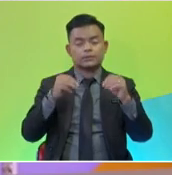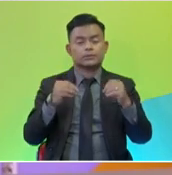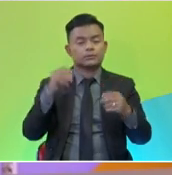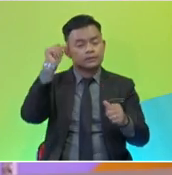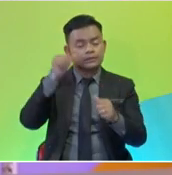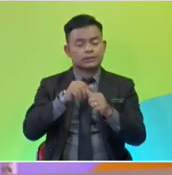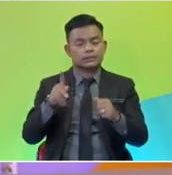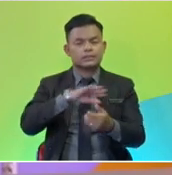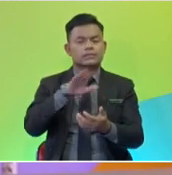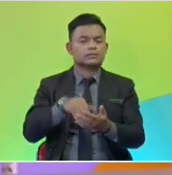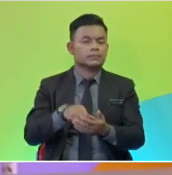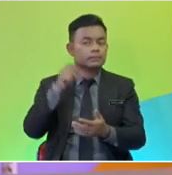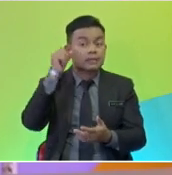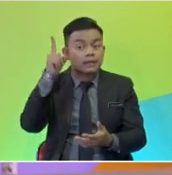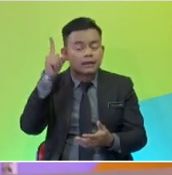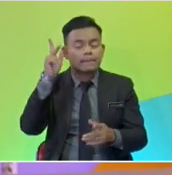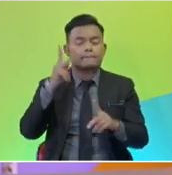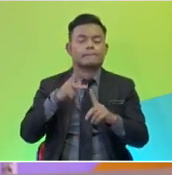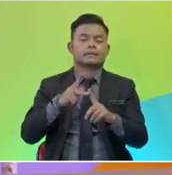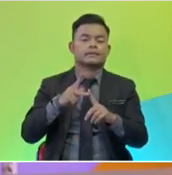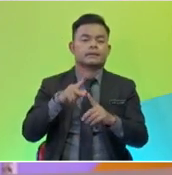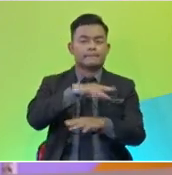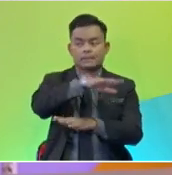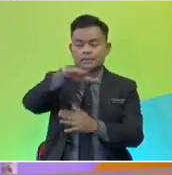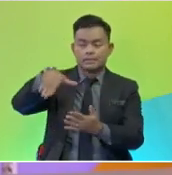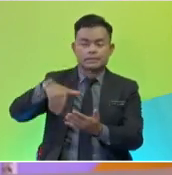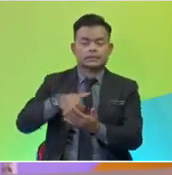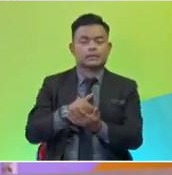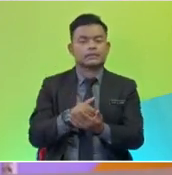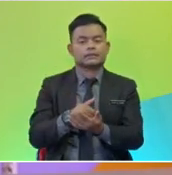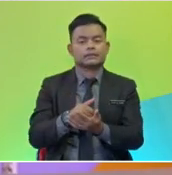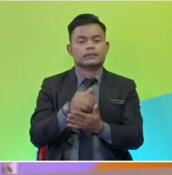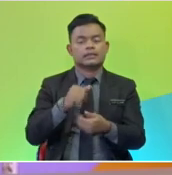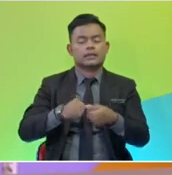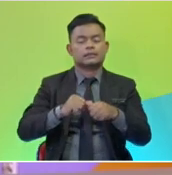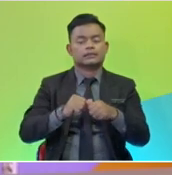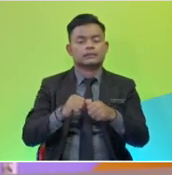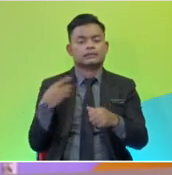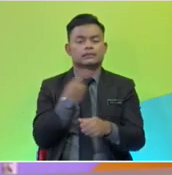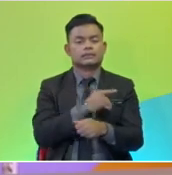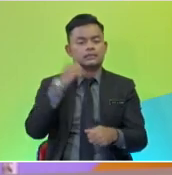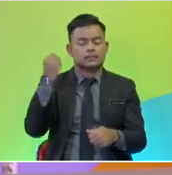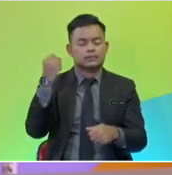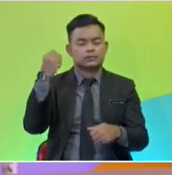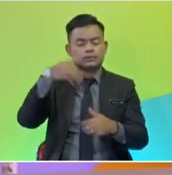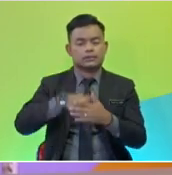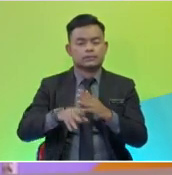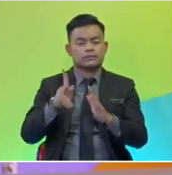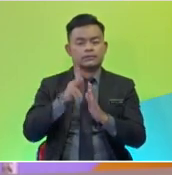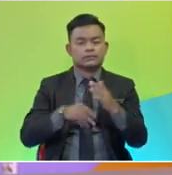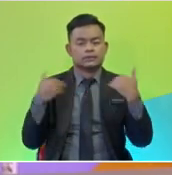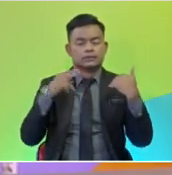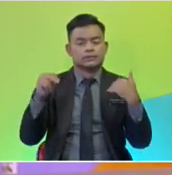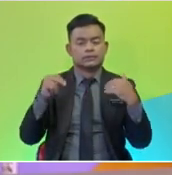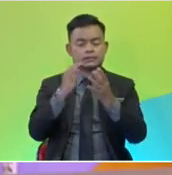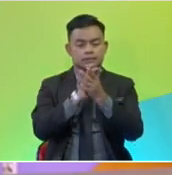persekitaran agar kita sentiasa dalam keadaan yang selamat di mana patuhilah amaran-amaran yang ada di sekeliling kita